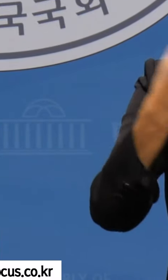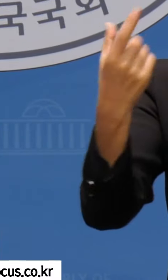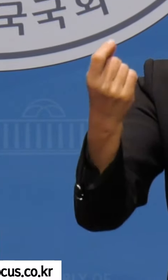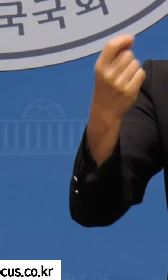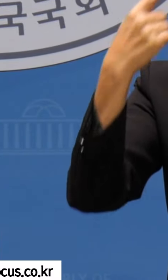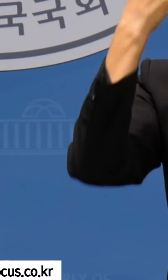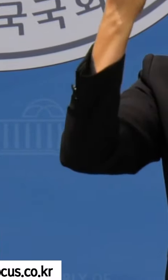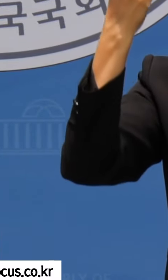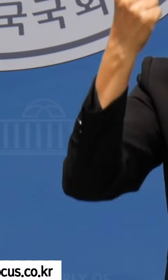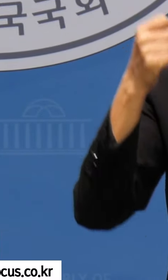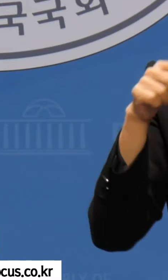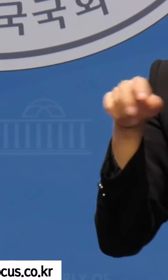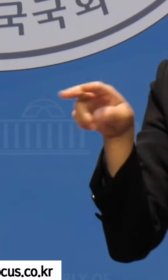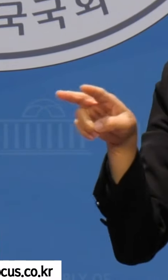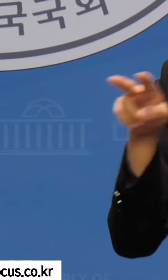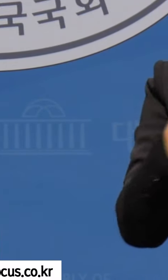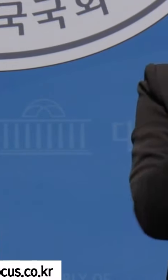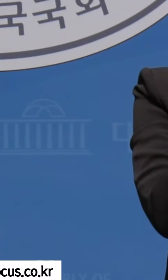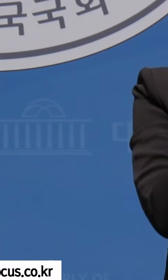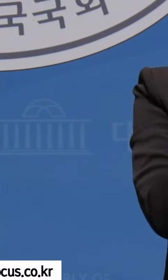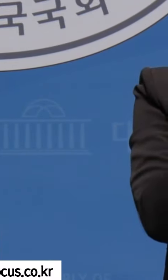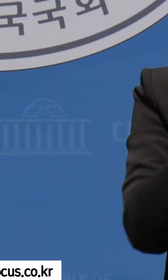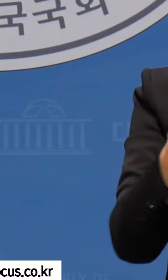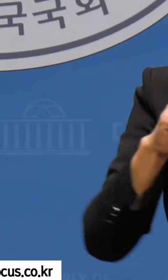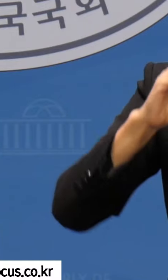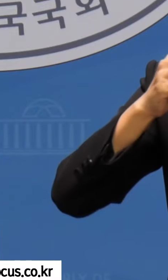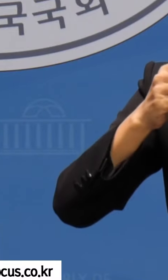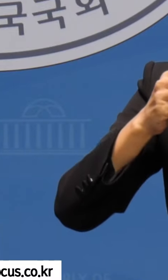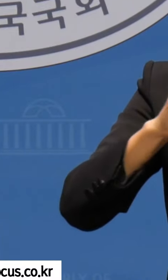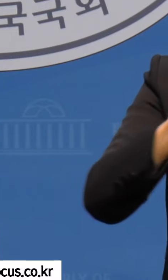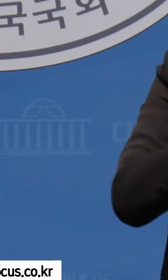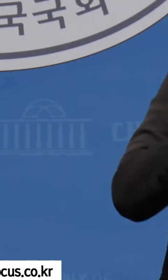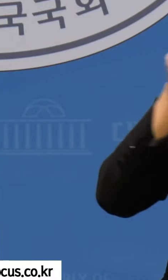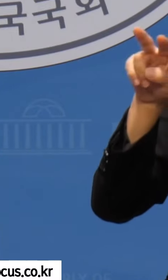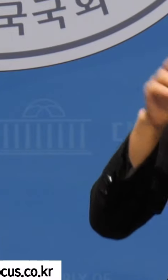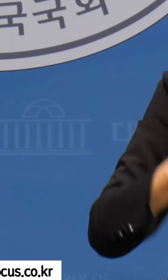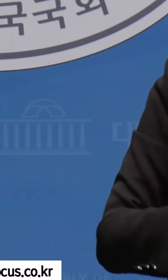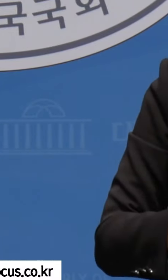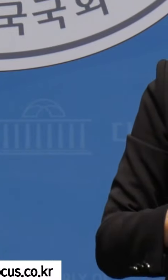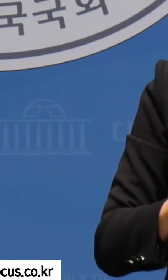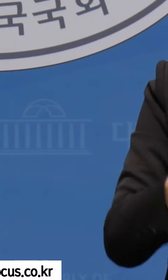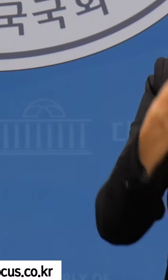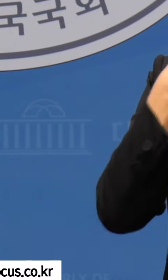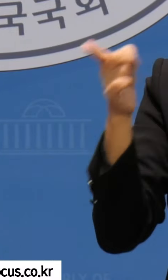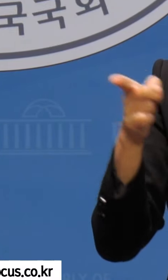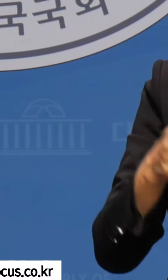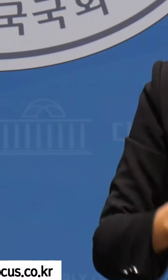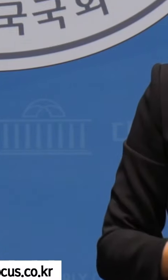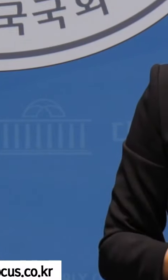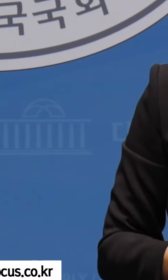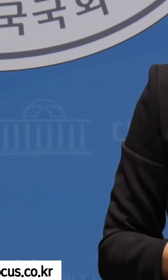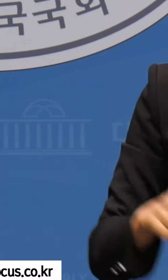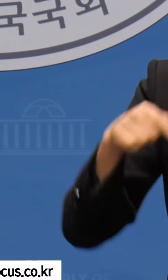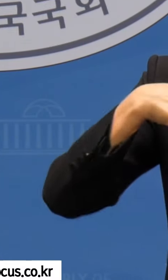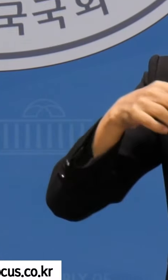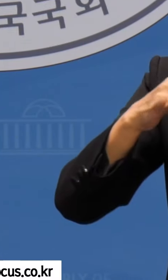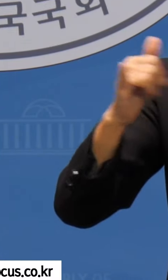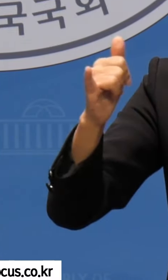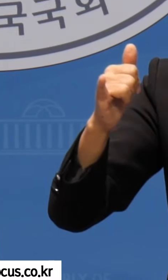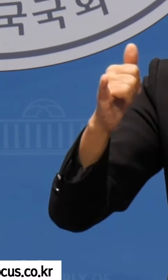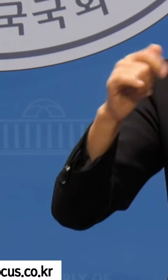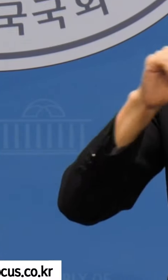부이고 국민에게는 의미입니다 기성 정치세력은 현상을 유지했다고